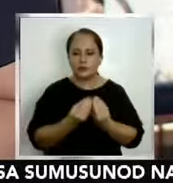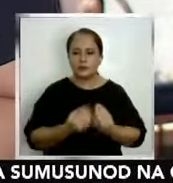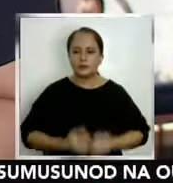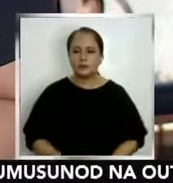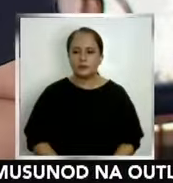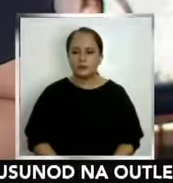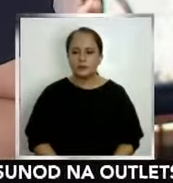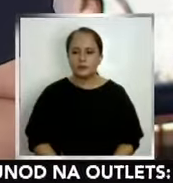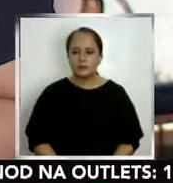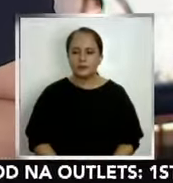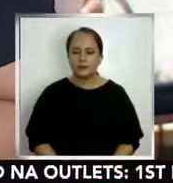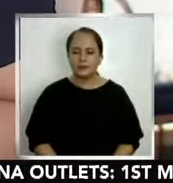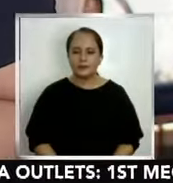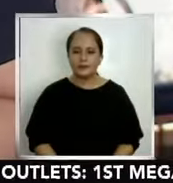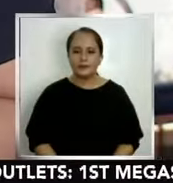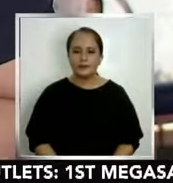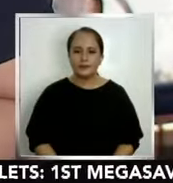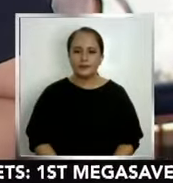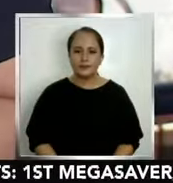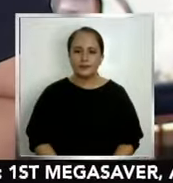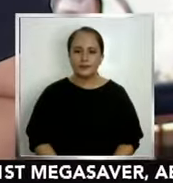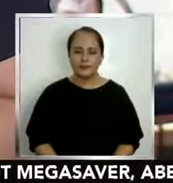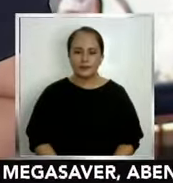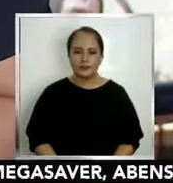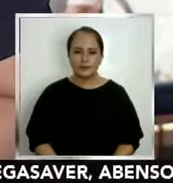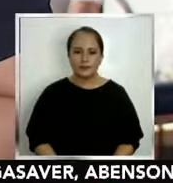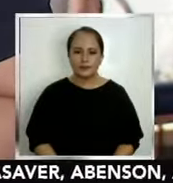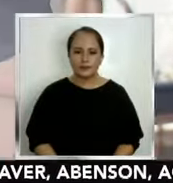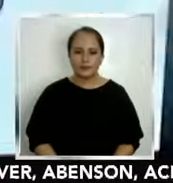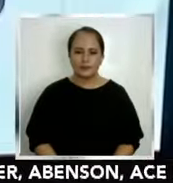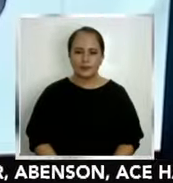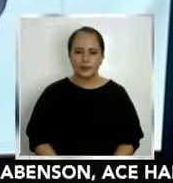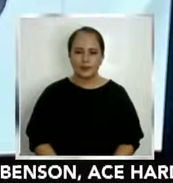News, Lay Alves nakatutok, 24 oras.